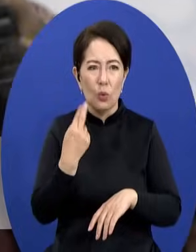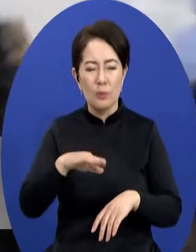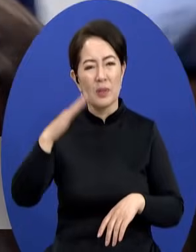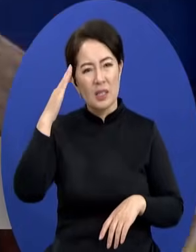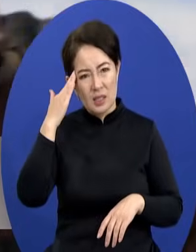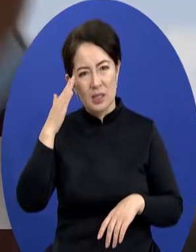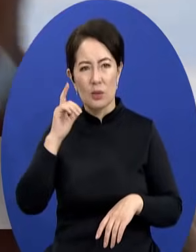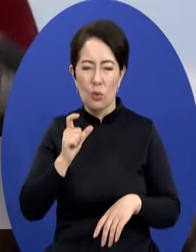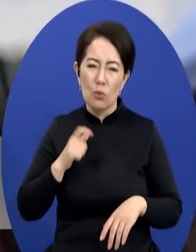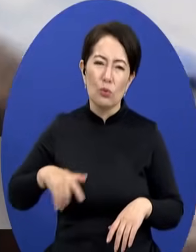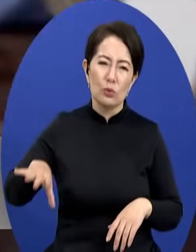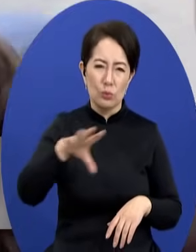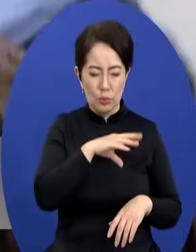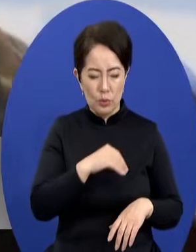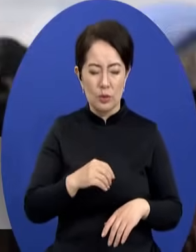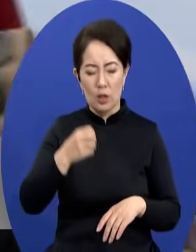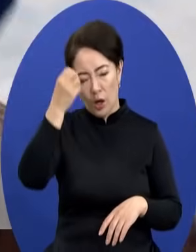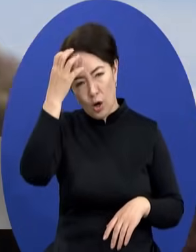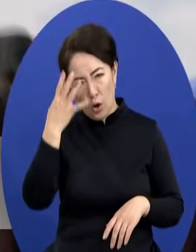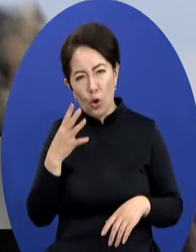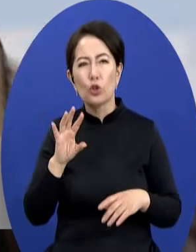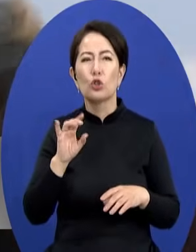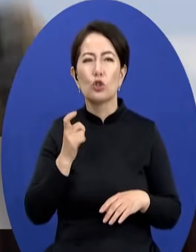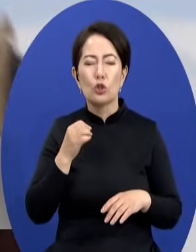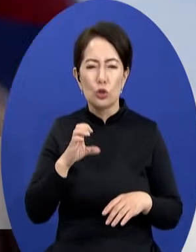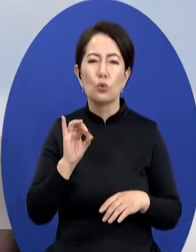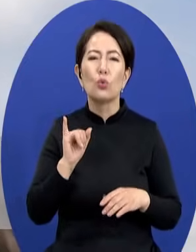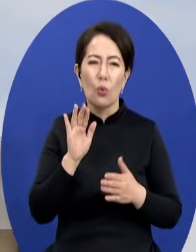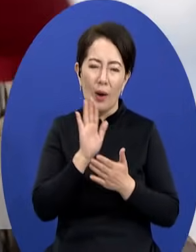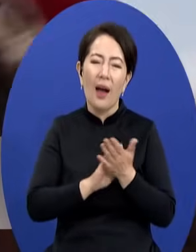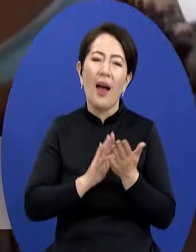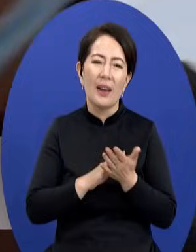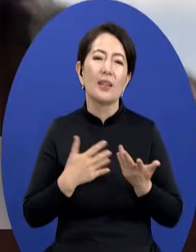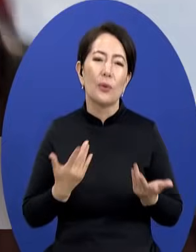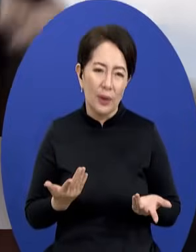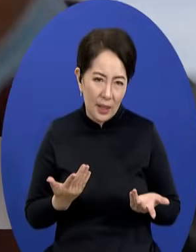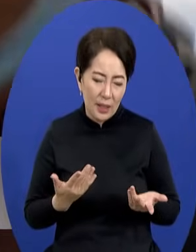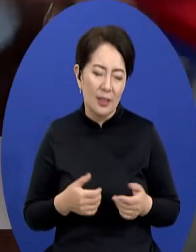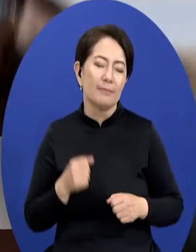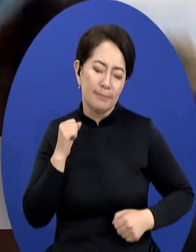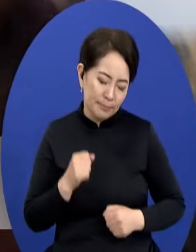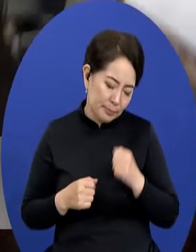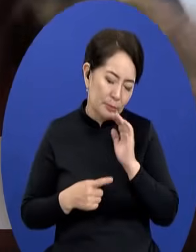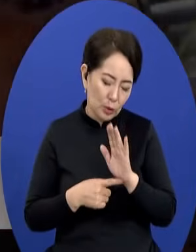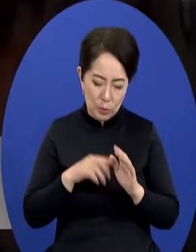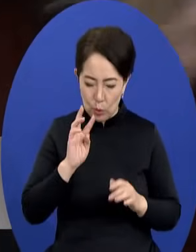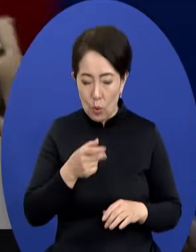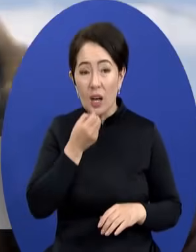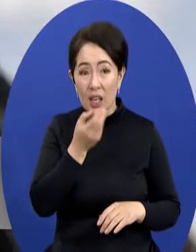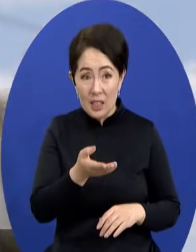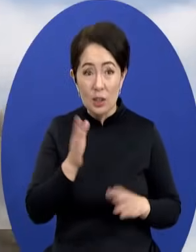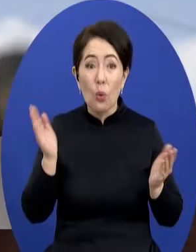дайчид бид нэр одоо хөлсөө одоо юунд нь хайрлах вэ гэж бодож байна. Аа, тэгээд одоо миний бас хэлж байгаа нь өөрөө